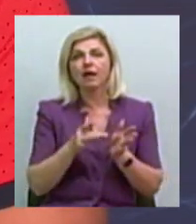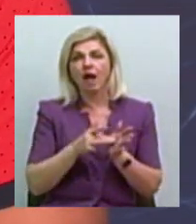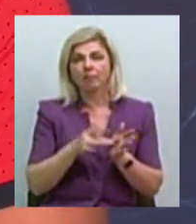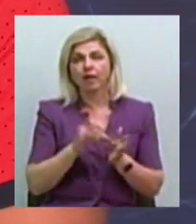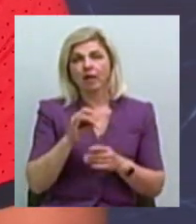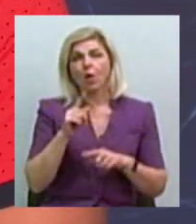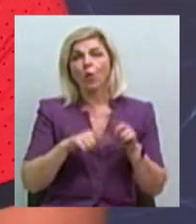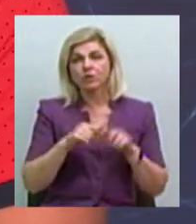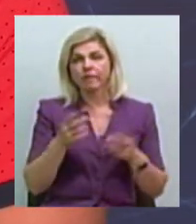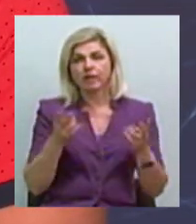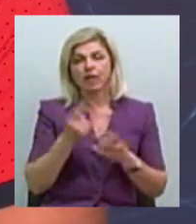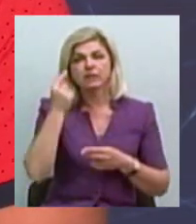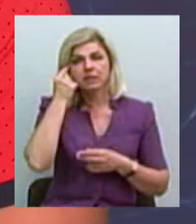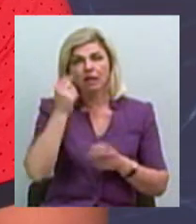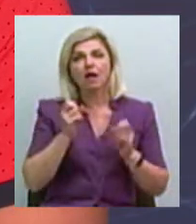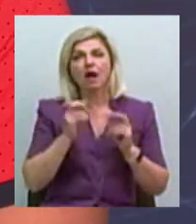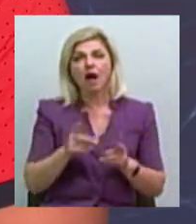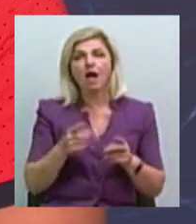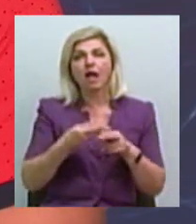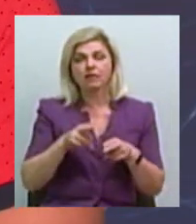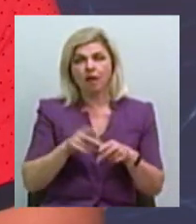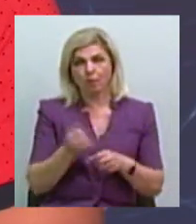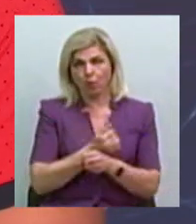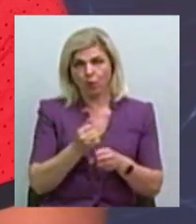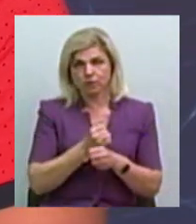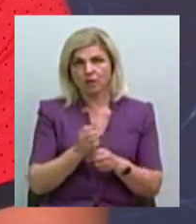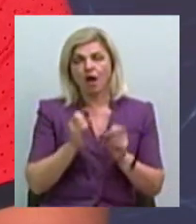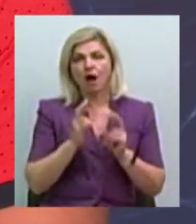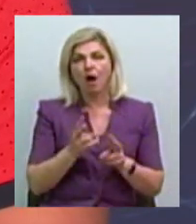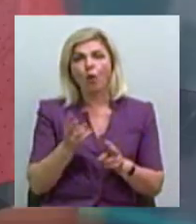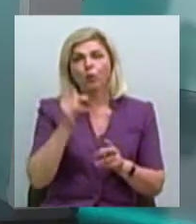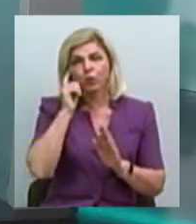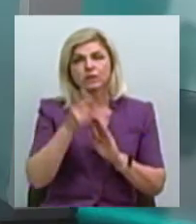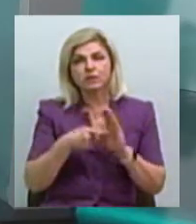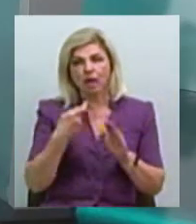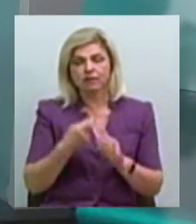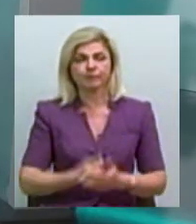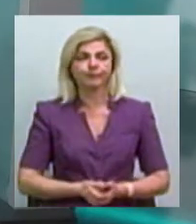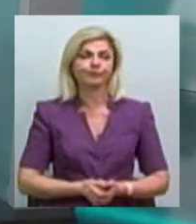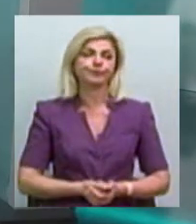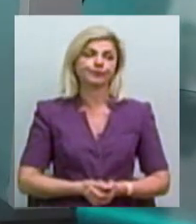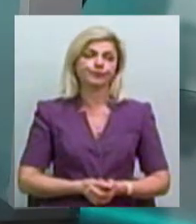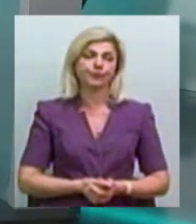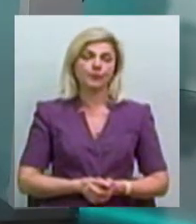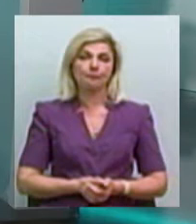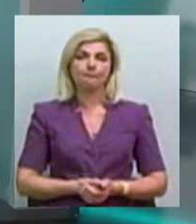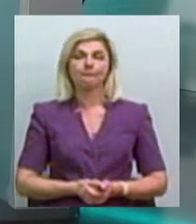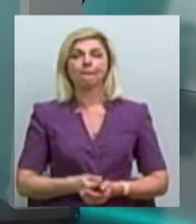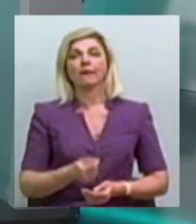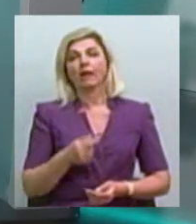нужно знать, как с этим бороться, как узнать, как увидеть, как понять, что с их ребенком. Это профилактическая работа. Повертаючись